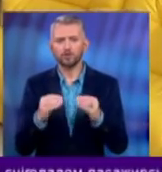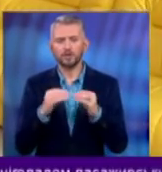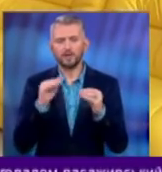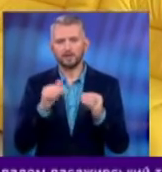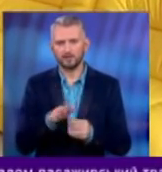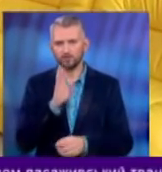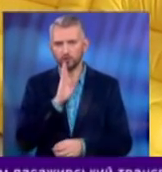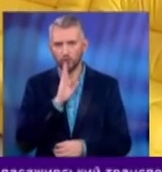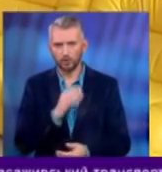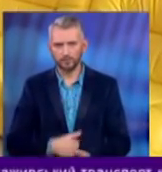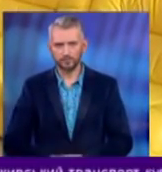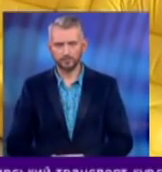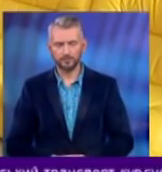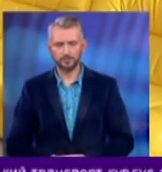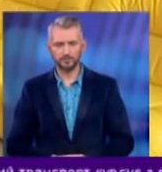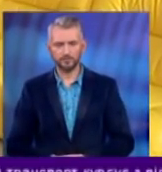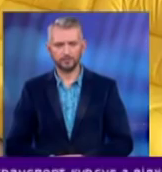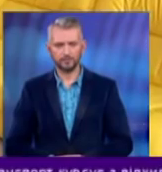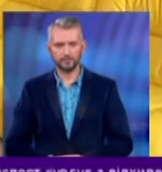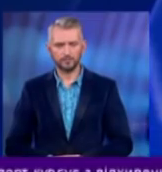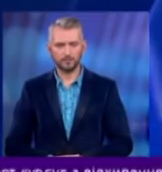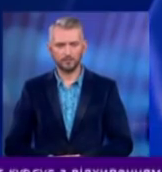Наталія Білогурова, Олександр Гончаренко, телеканал «Київ».